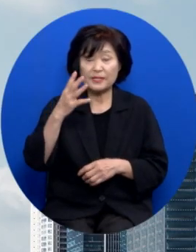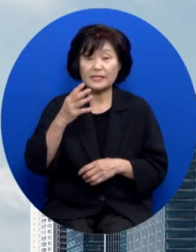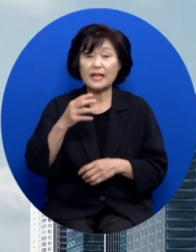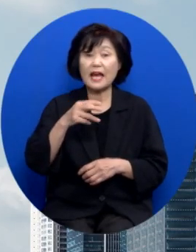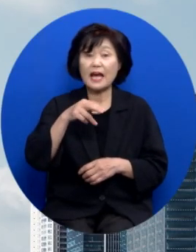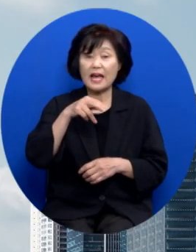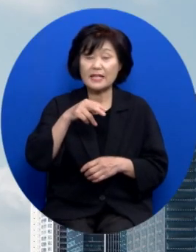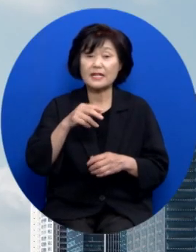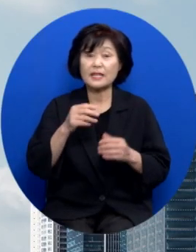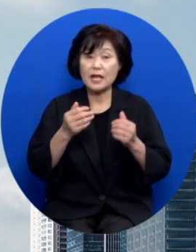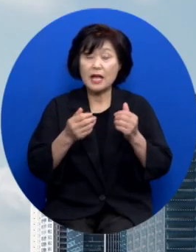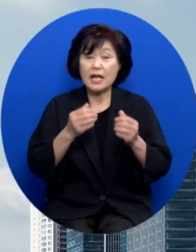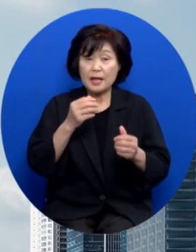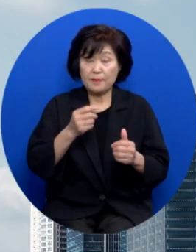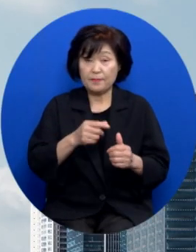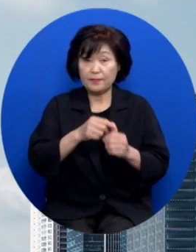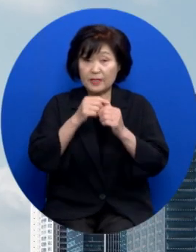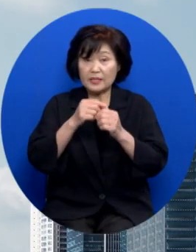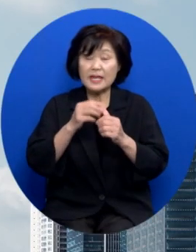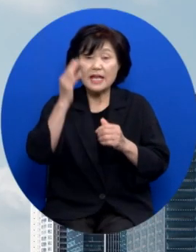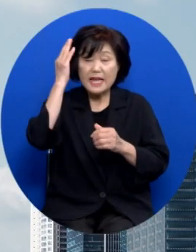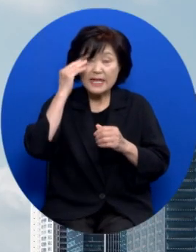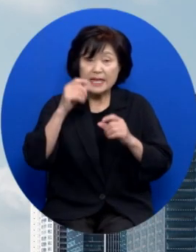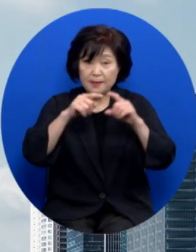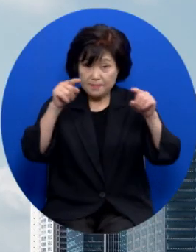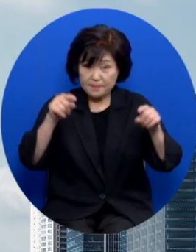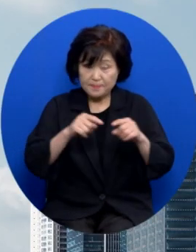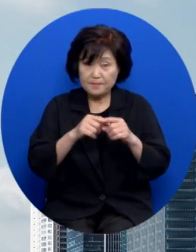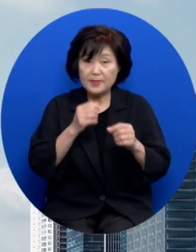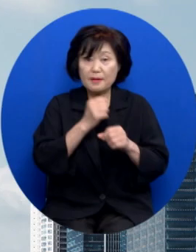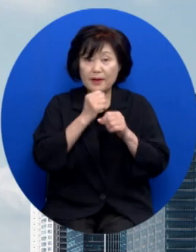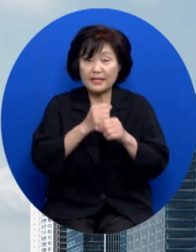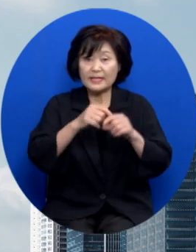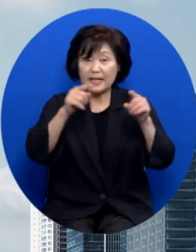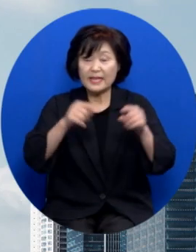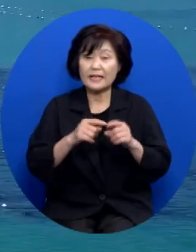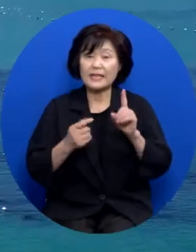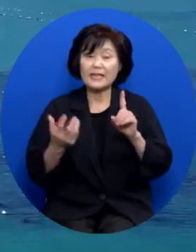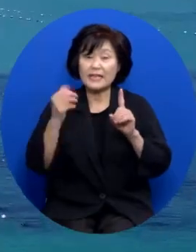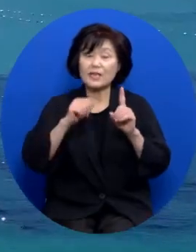2024년산 김 최종 생산량이 약 1억 5천만 속을 기록했습니다.